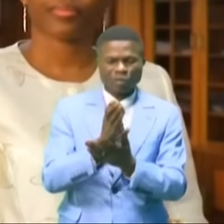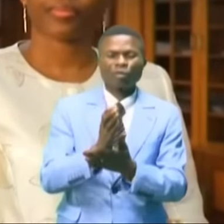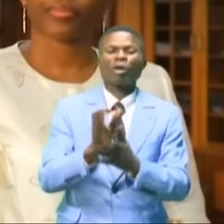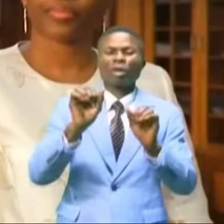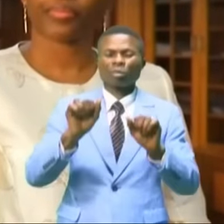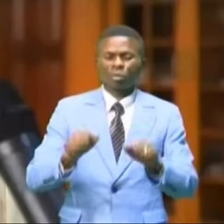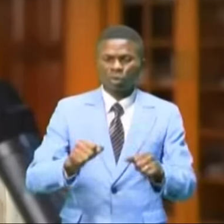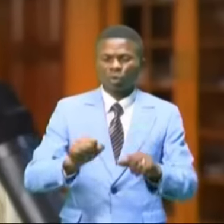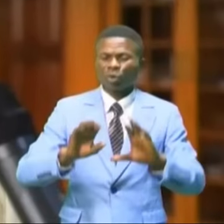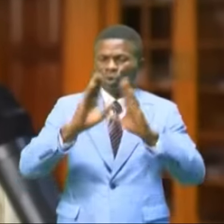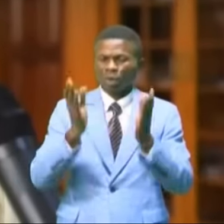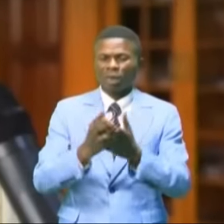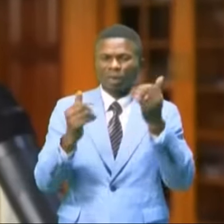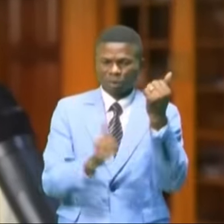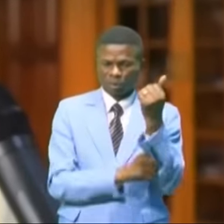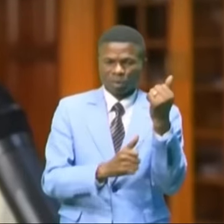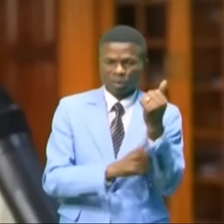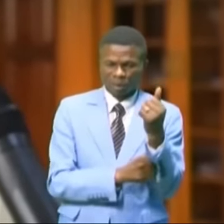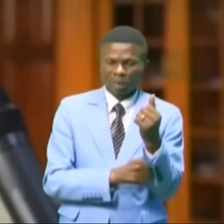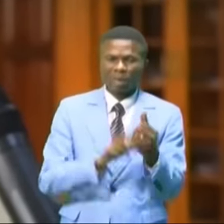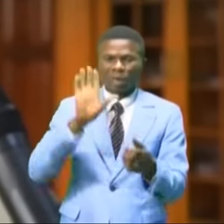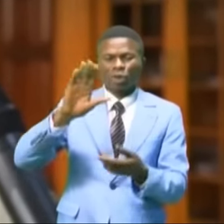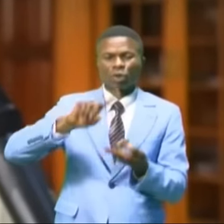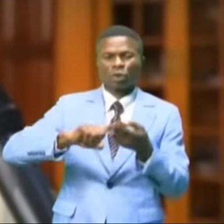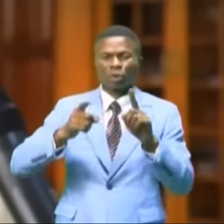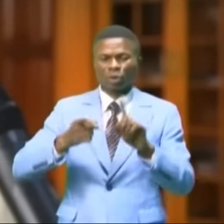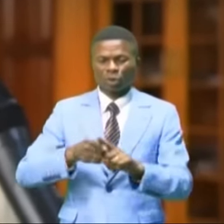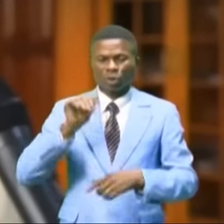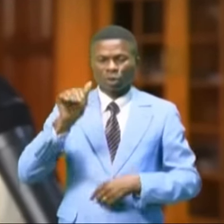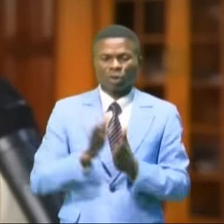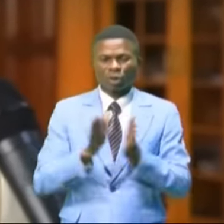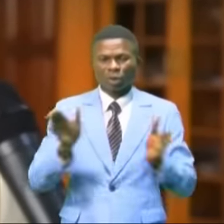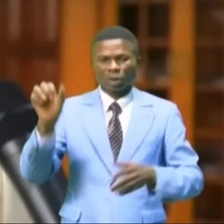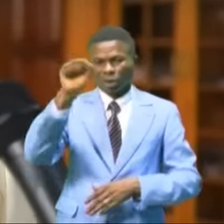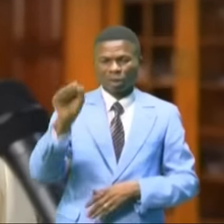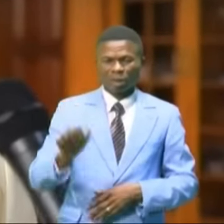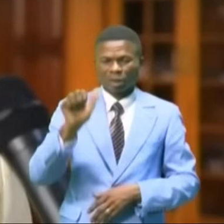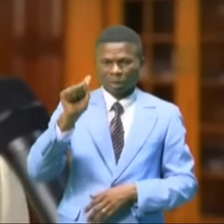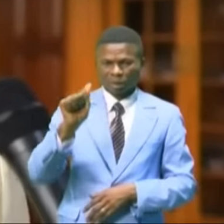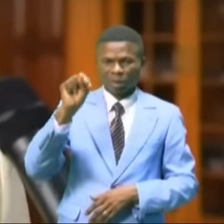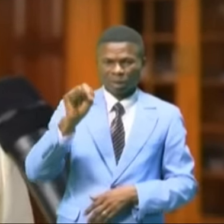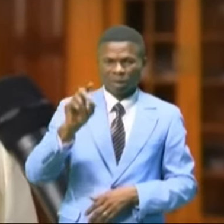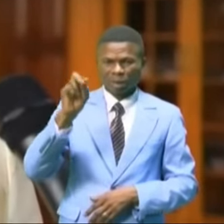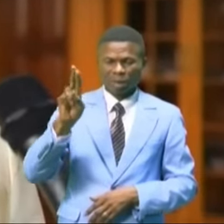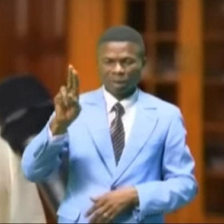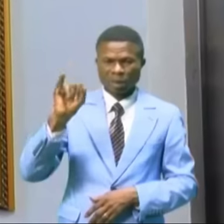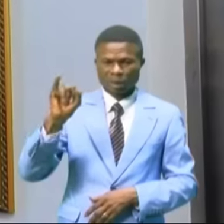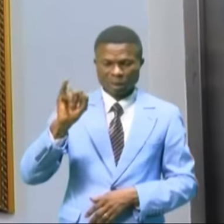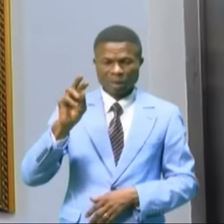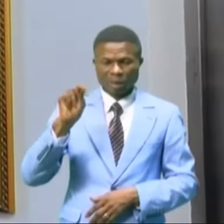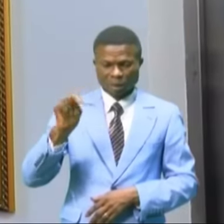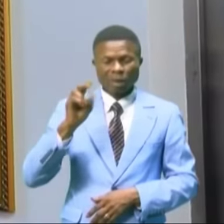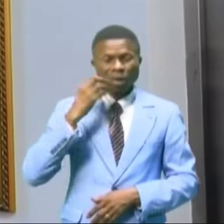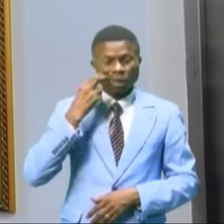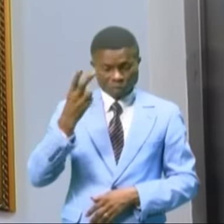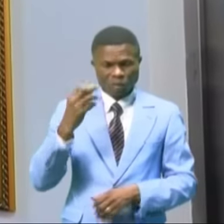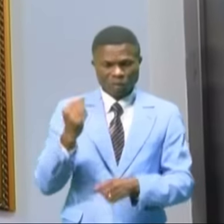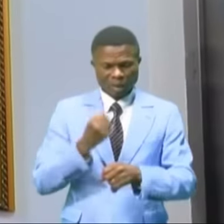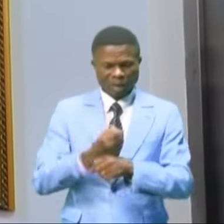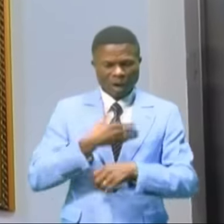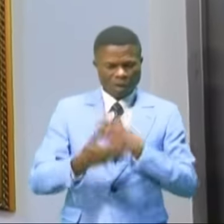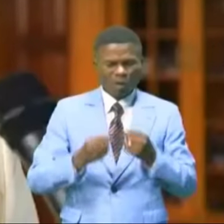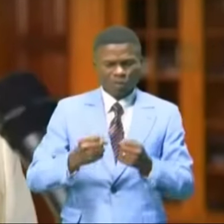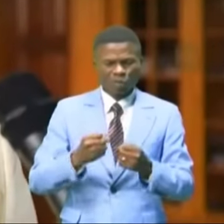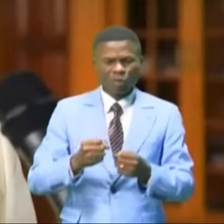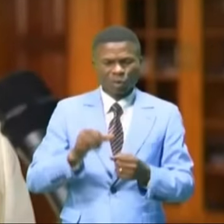sa clientèle. Paraphrasant son collègue, le DG Sandrine Mubenga a attesté que la SNEL est réellement en train de faire des efforts